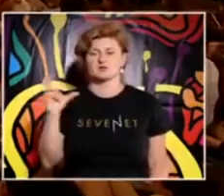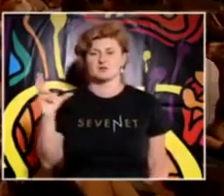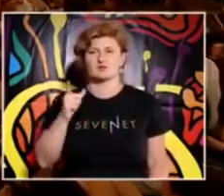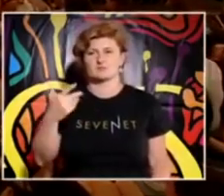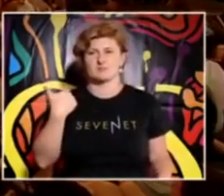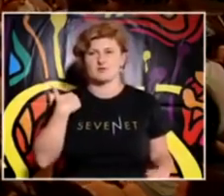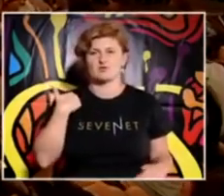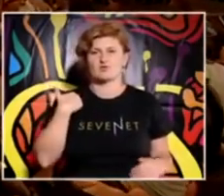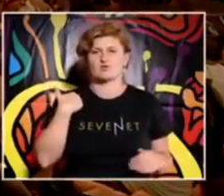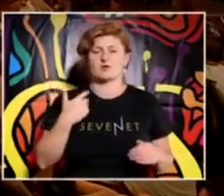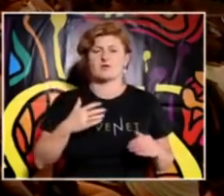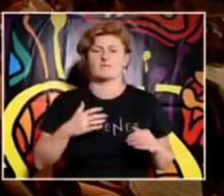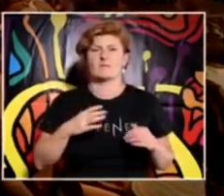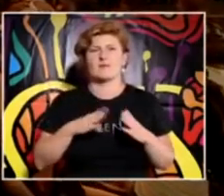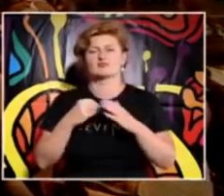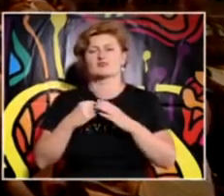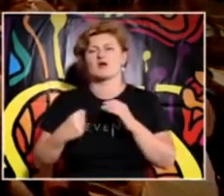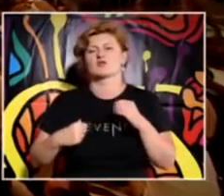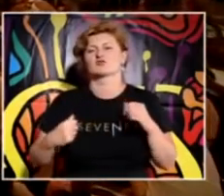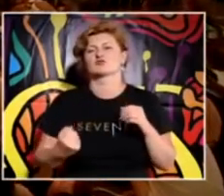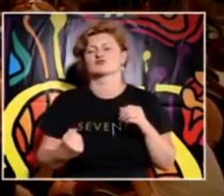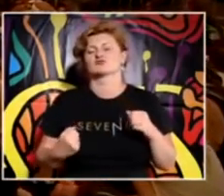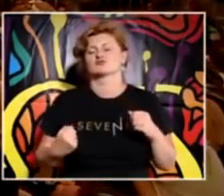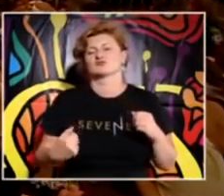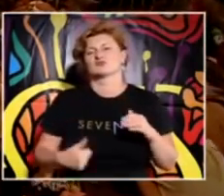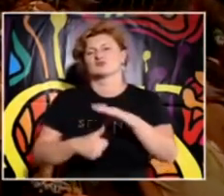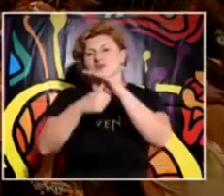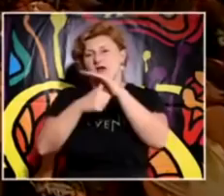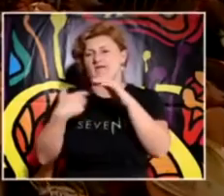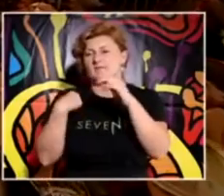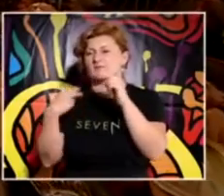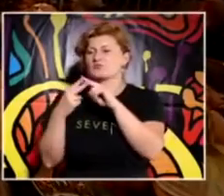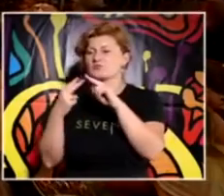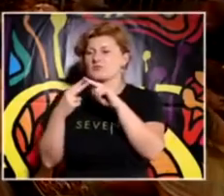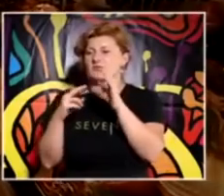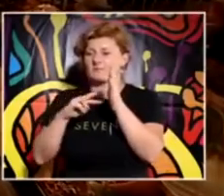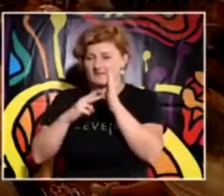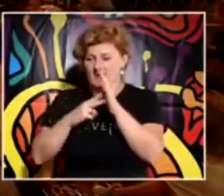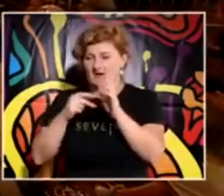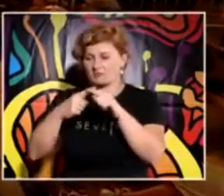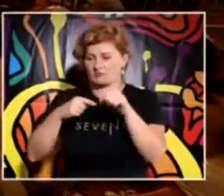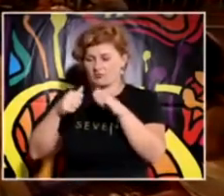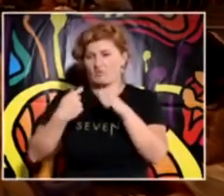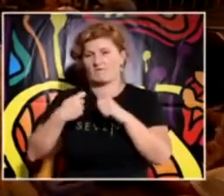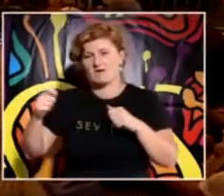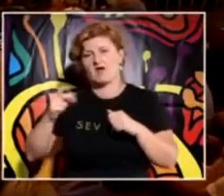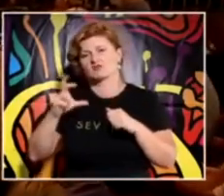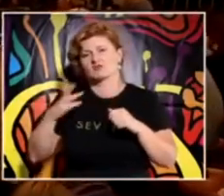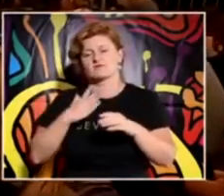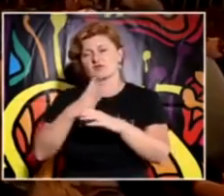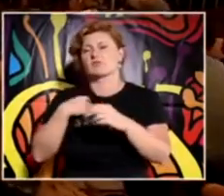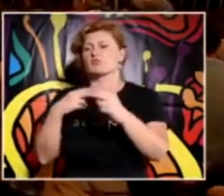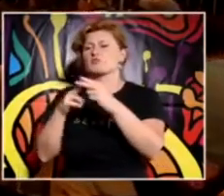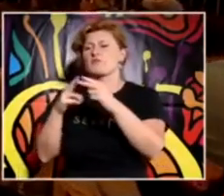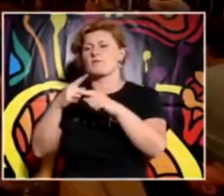szefami na pół roku, ale jeżeli wam się spodoba bez nich, mimo że oni siedzą, tęsknią i czekają, to wy przedłużycie ten czas, czy nie?